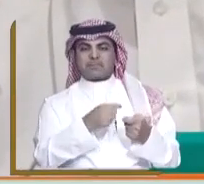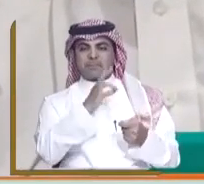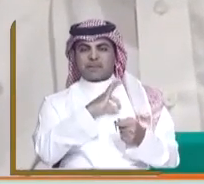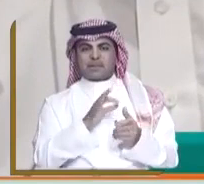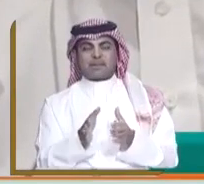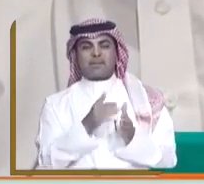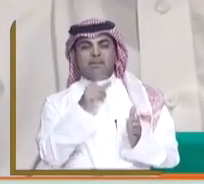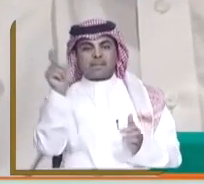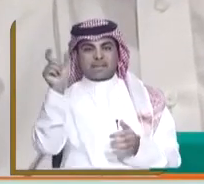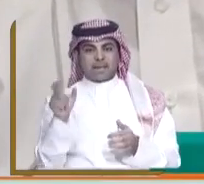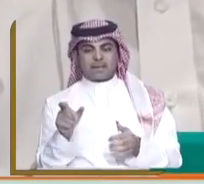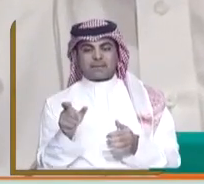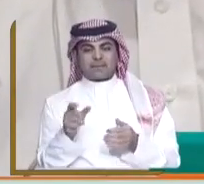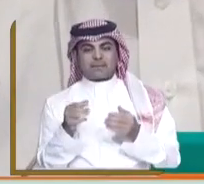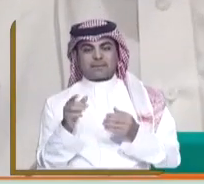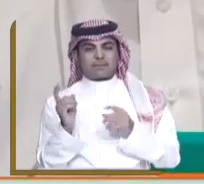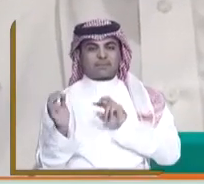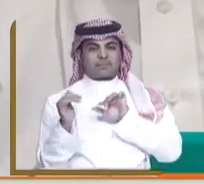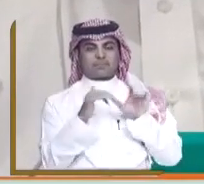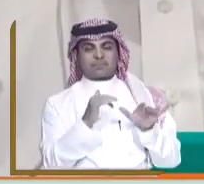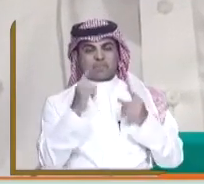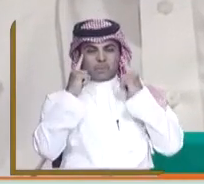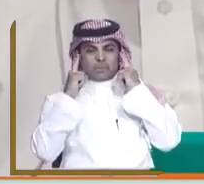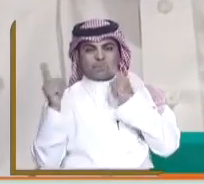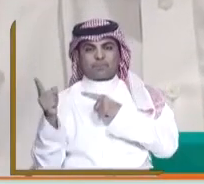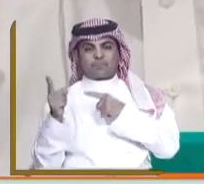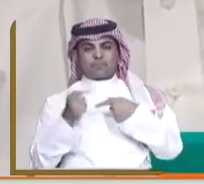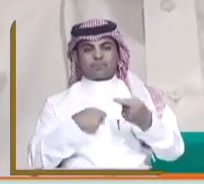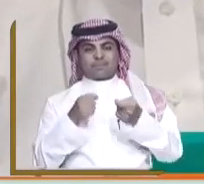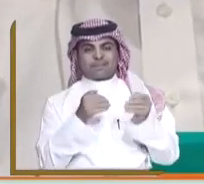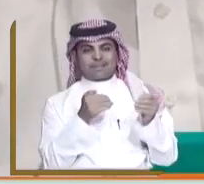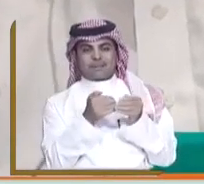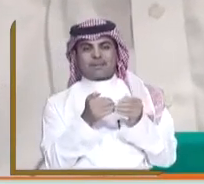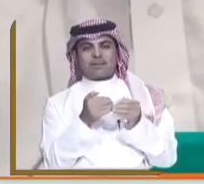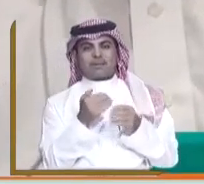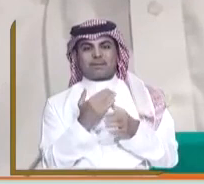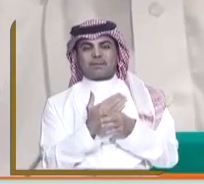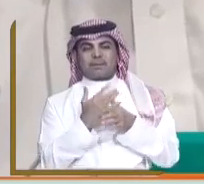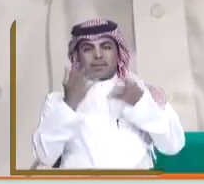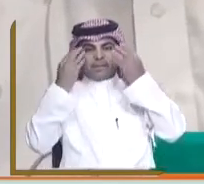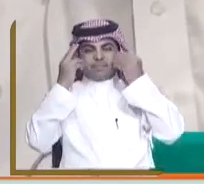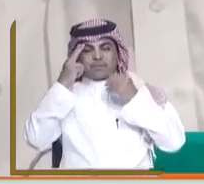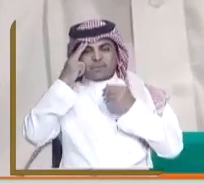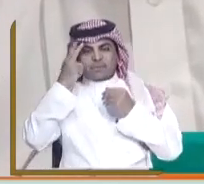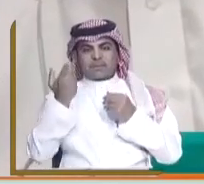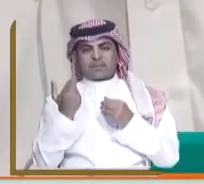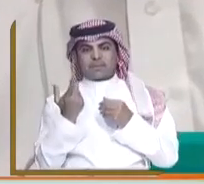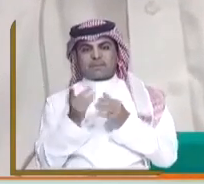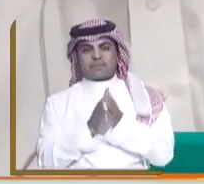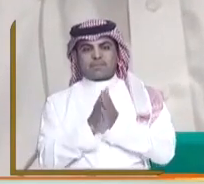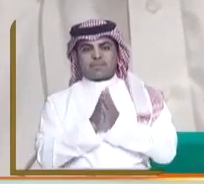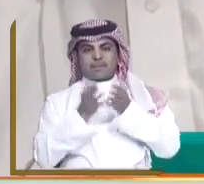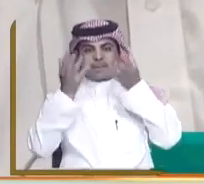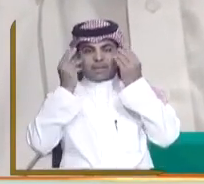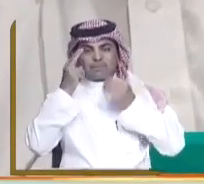الايطاليين سيفتحون مجال والايطاليين يعني دائما ما يكون قريبين من من الثقافه السعوديه ودائما محبين